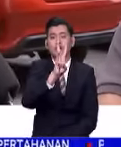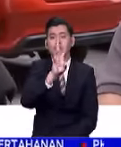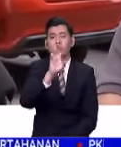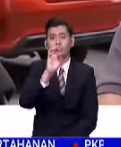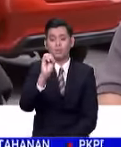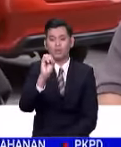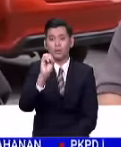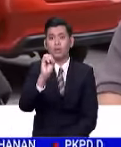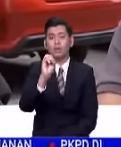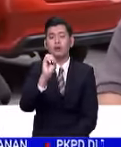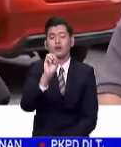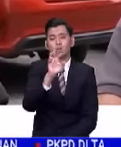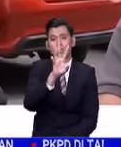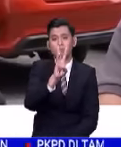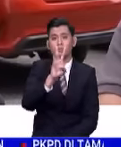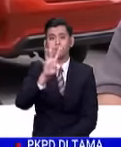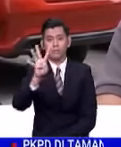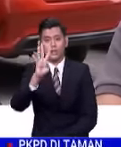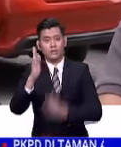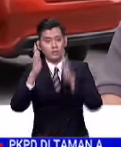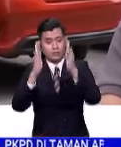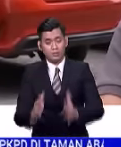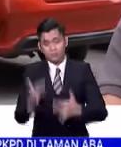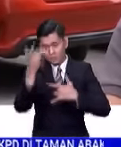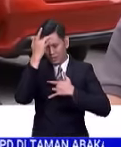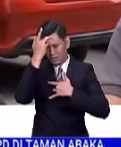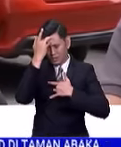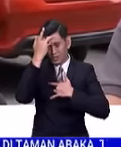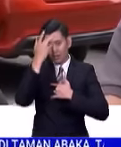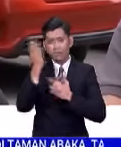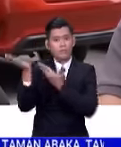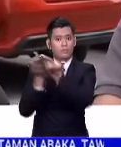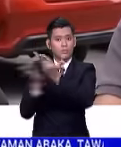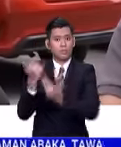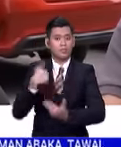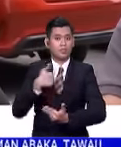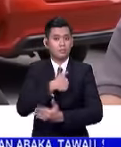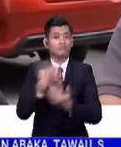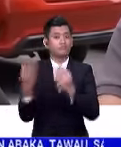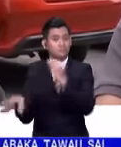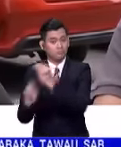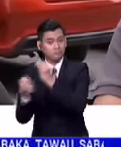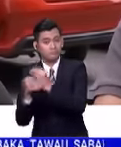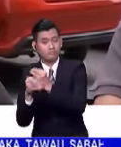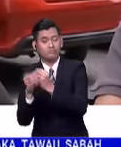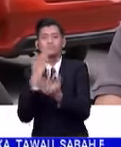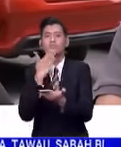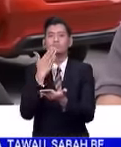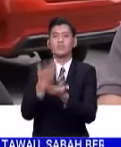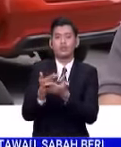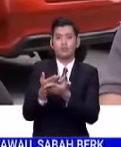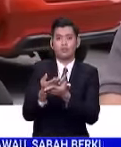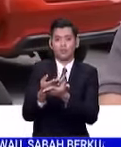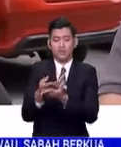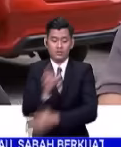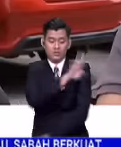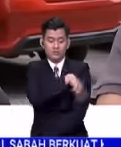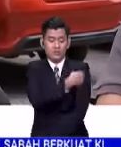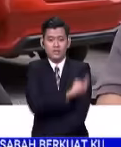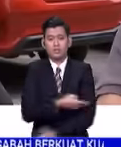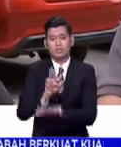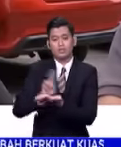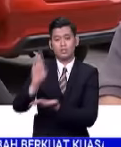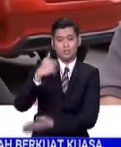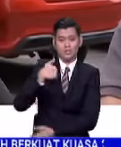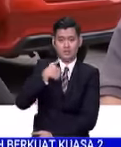464 pesakit. Dan dengan kemudahan-kemudahan yang kita pun tambah baiklah. Macam di PKRC Campus, kita menambah jumlah toilet